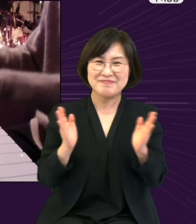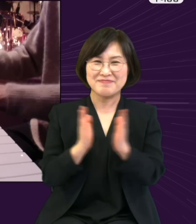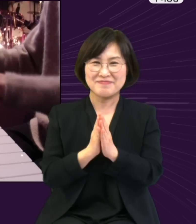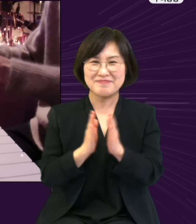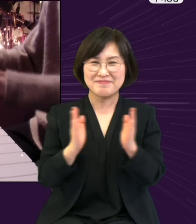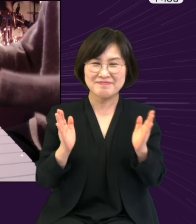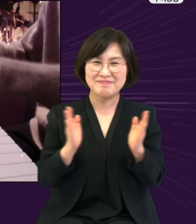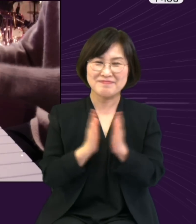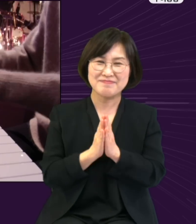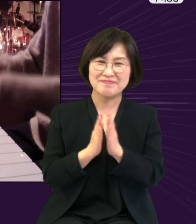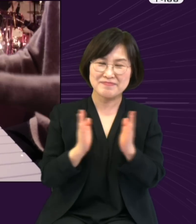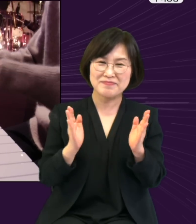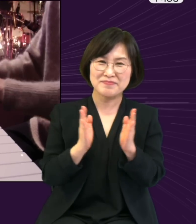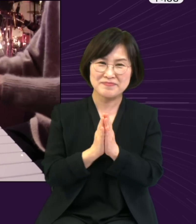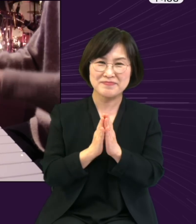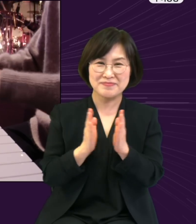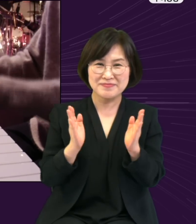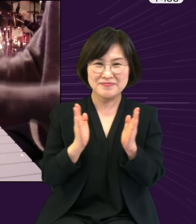전시로 주님 바라보며